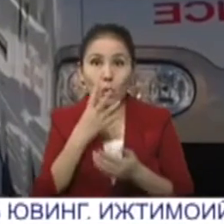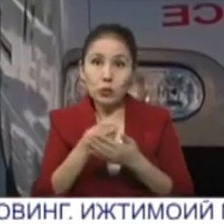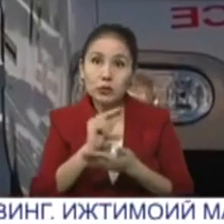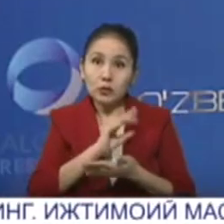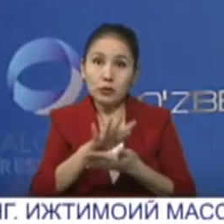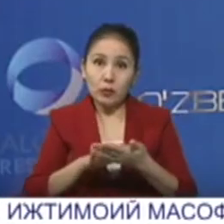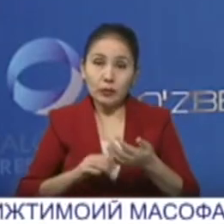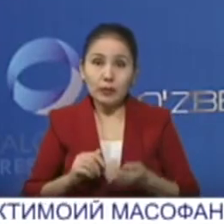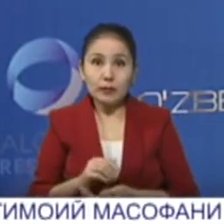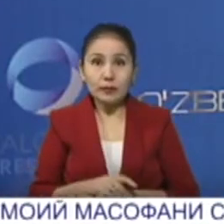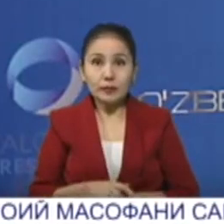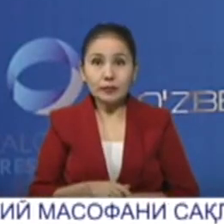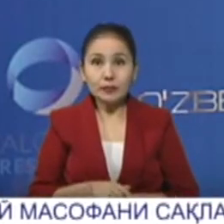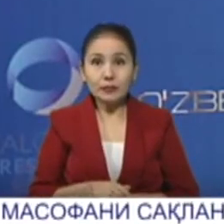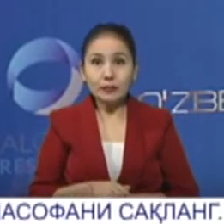ettirilmoqda.